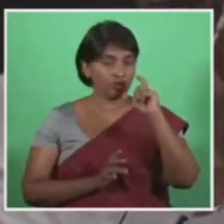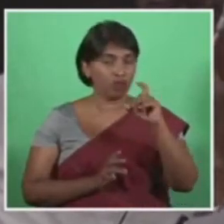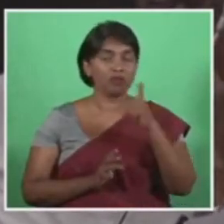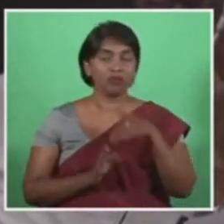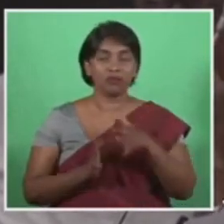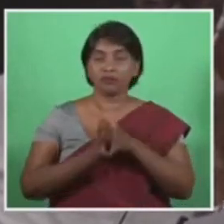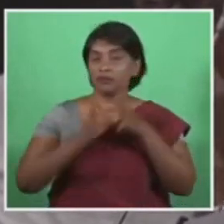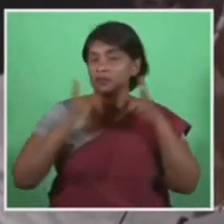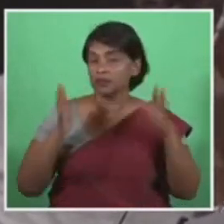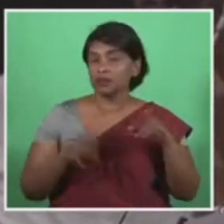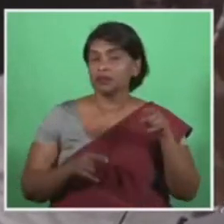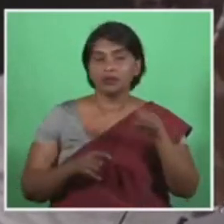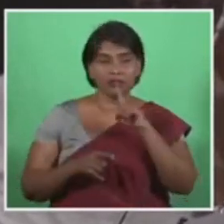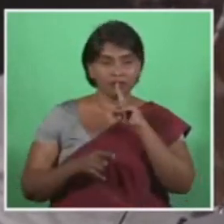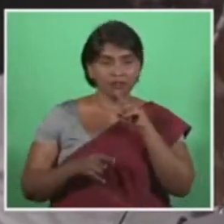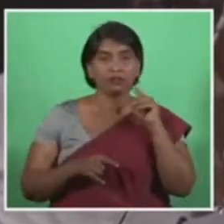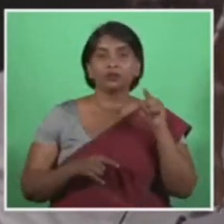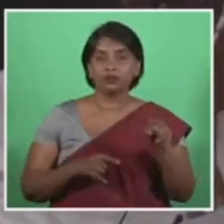महापरिमाणे